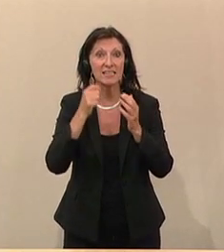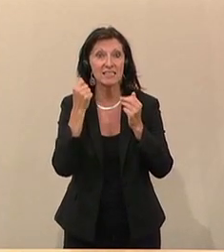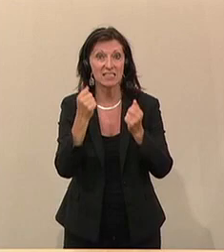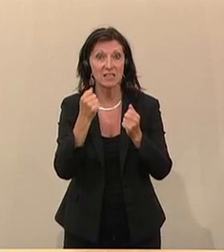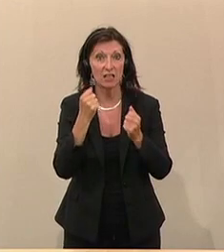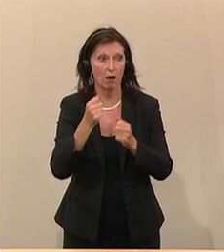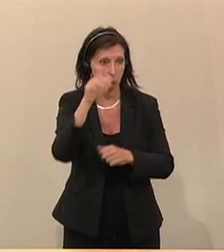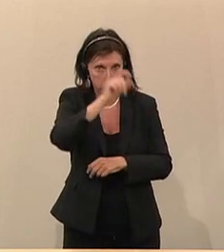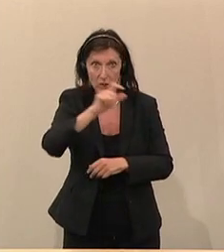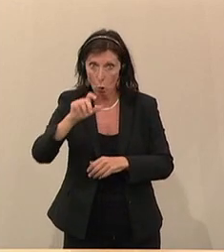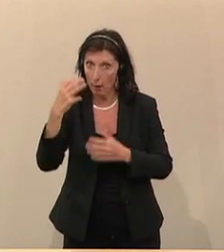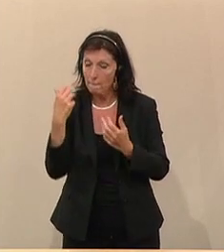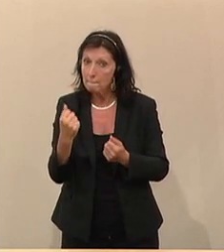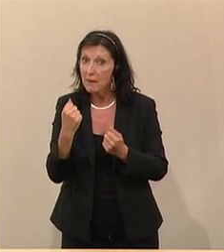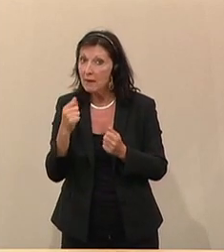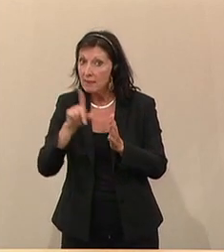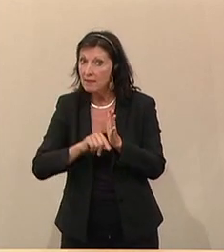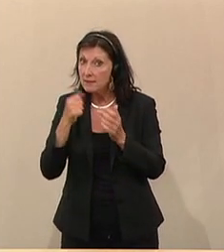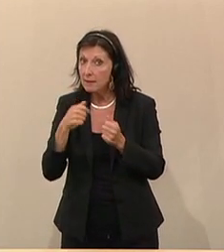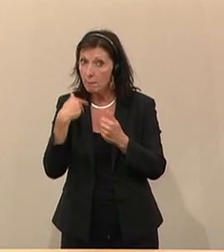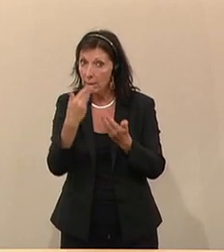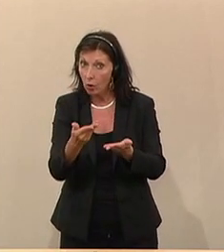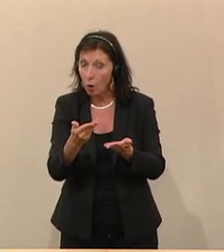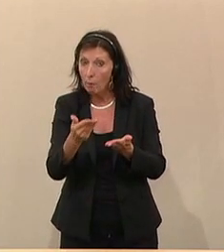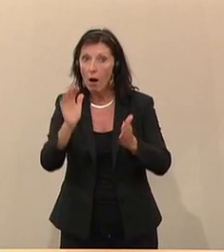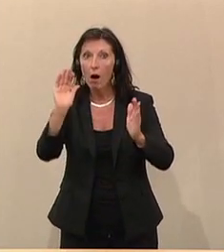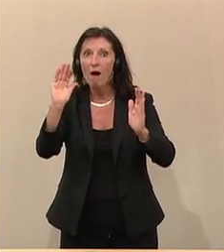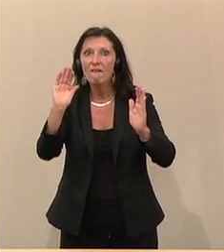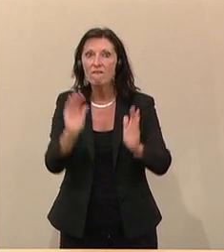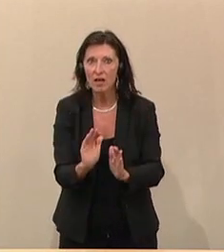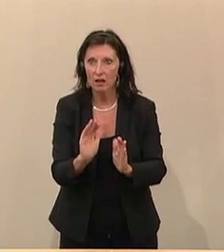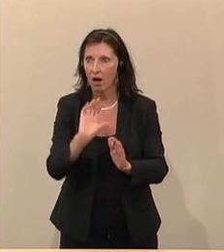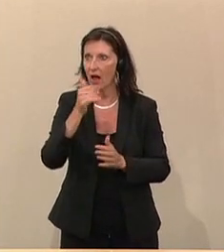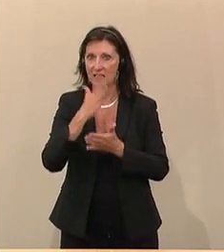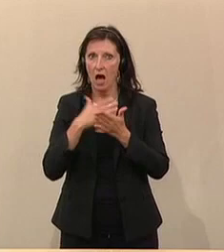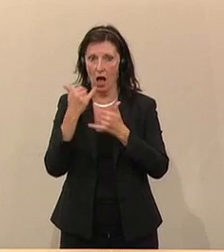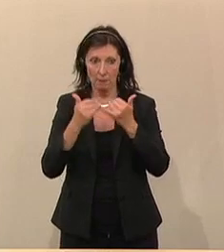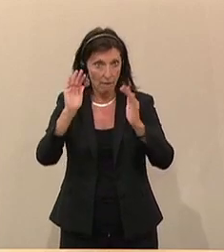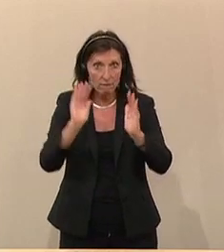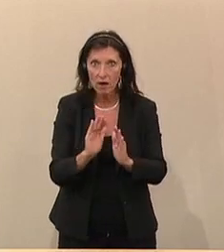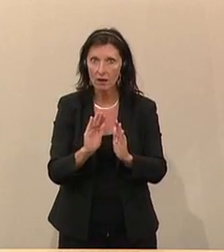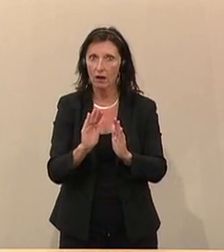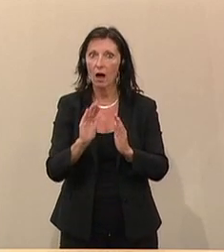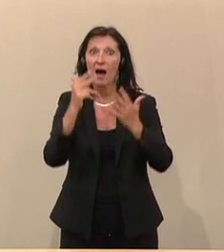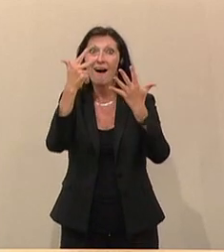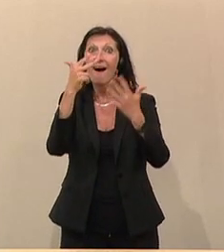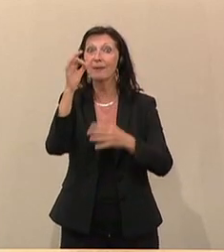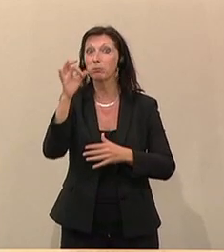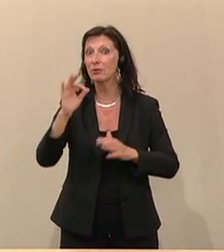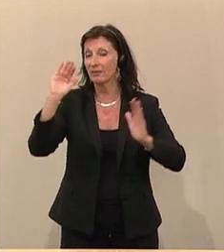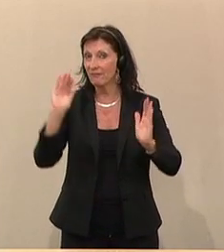im ersten halbjahr 2008 einen rückgang gezeigt und zwar einen rückgang um 8%